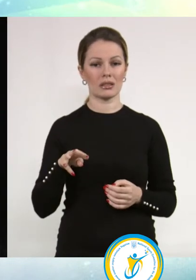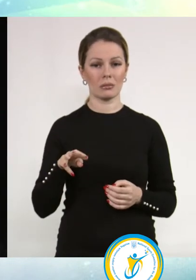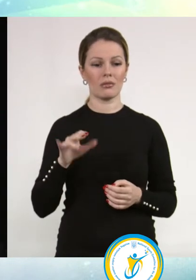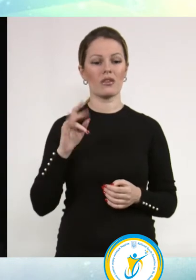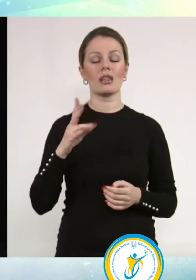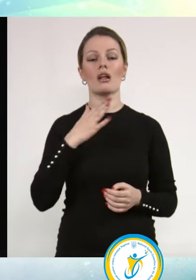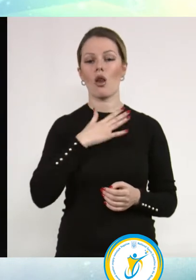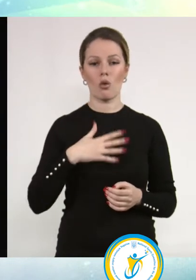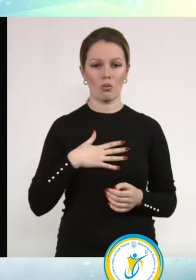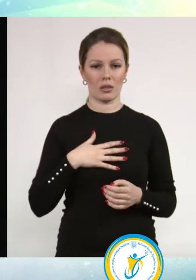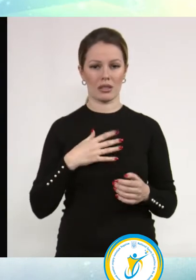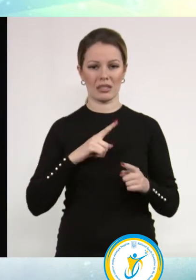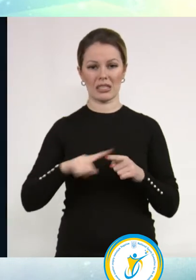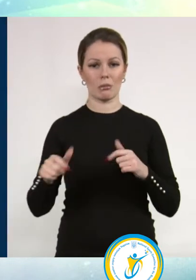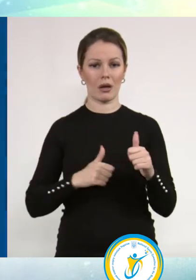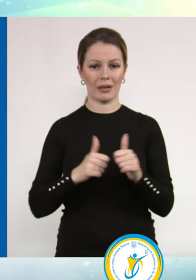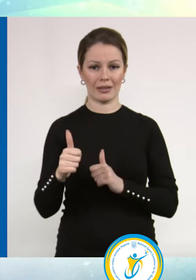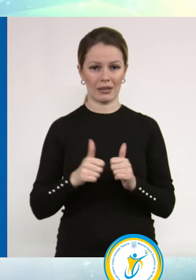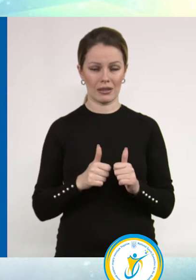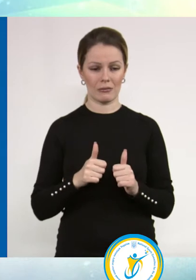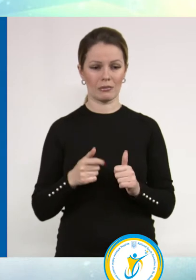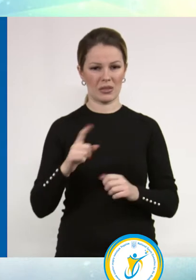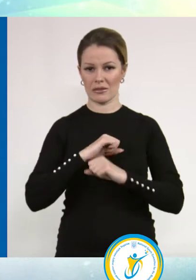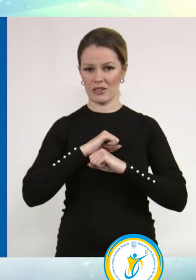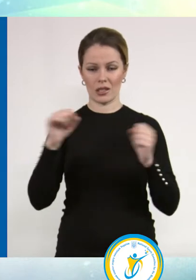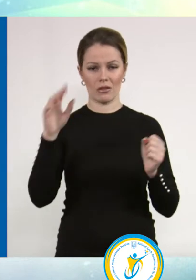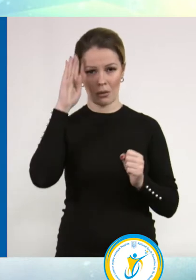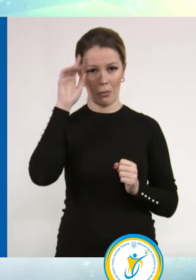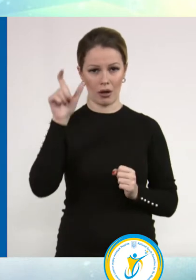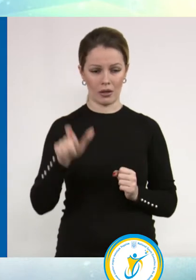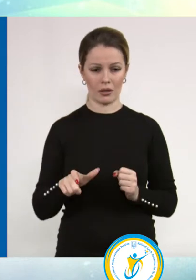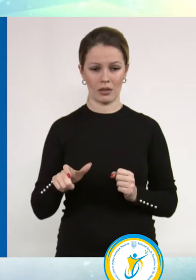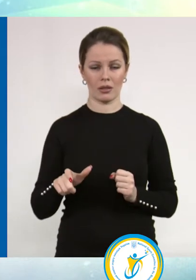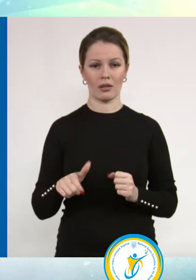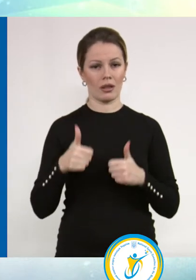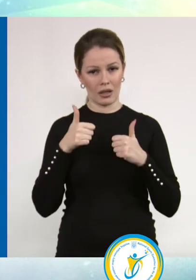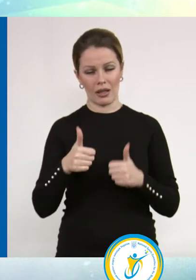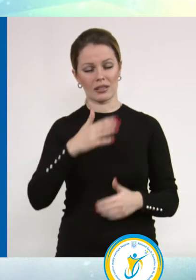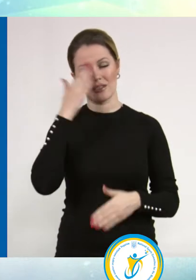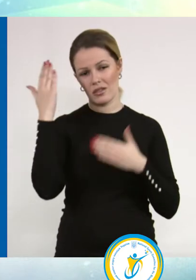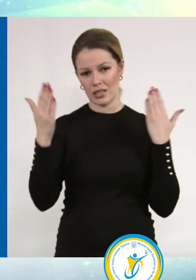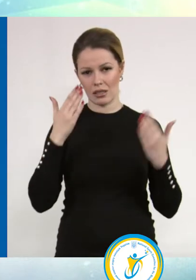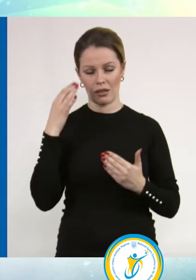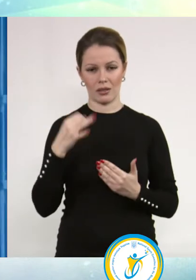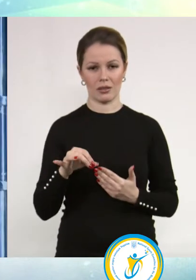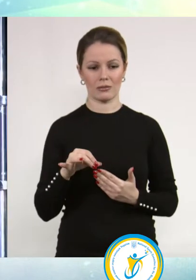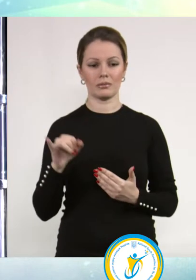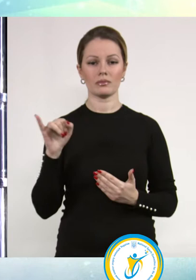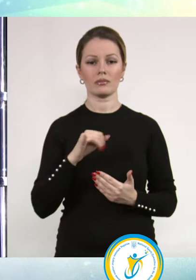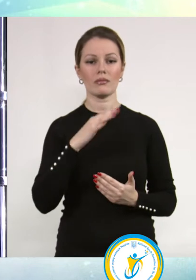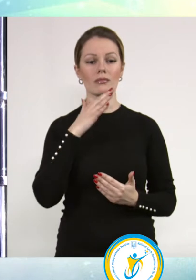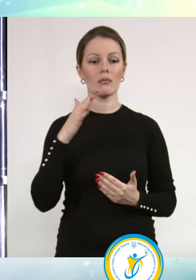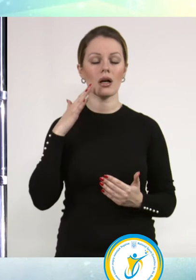Він любить спринт, тому що він такий взривний парень, класний, веселий. І